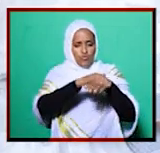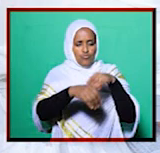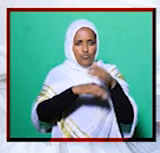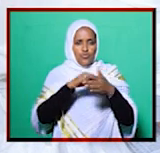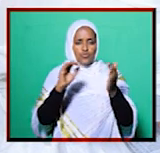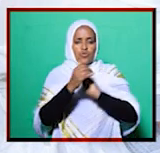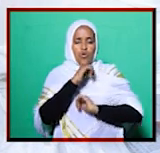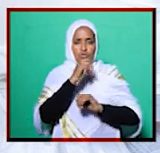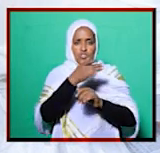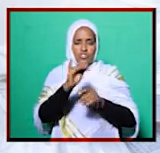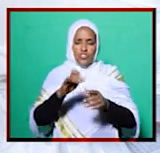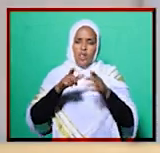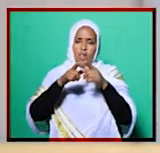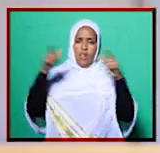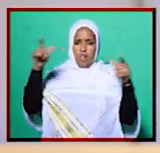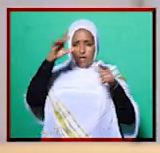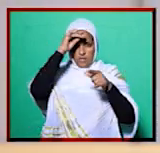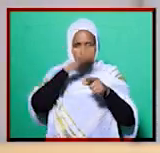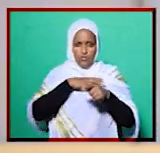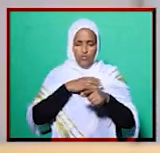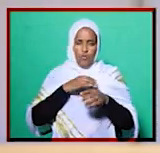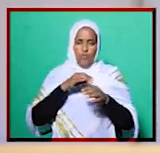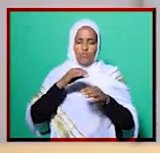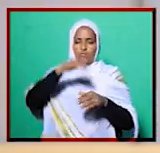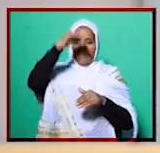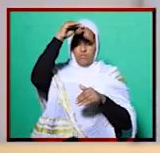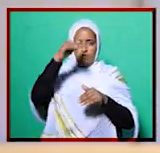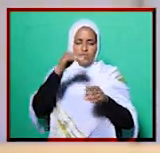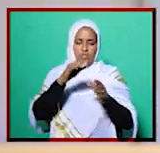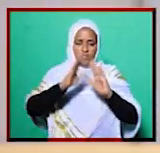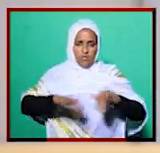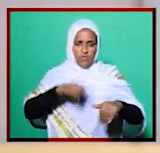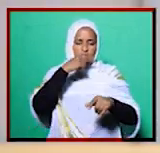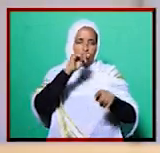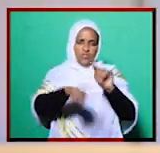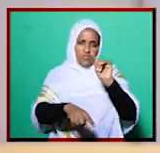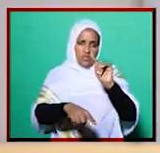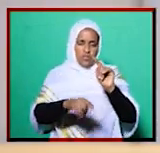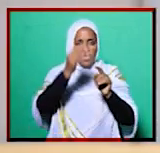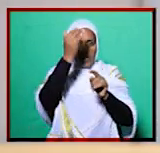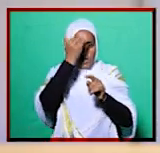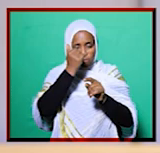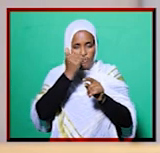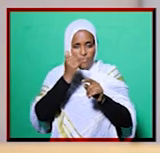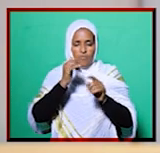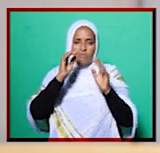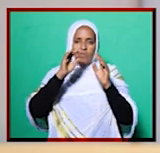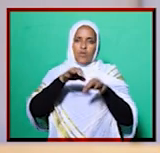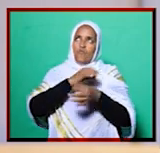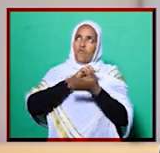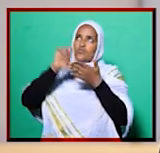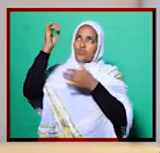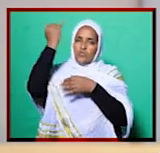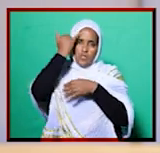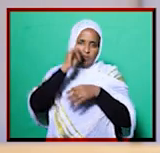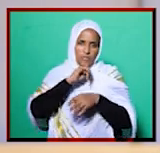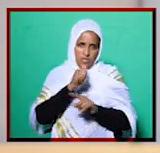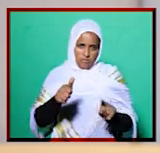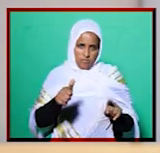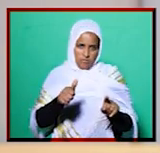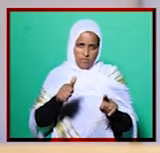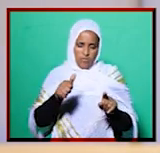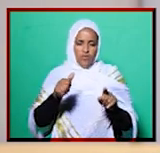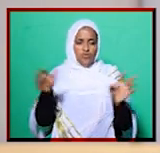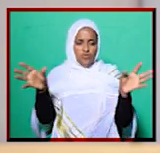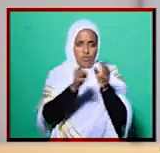ነገሩ ለትምህርት ምቹ እንዳይሆን እንጂ ትልቅ ያልነው ሰውም እዚህ መካከል ሰብሳቢ ያልነው ሰውም ይህ ፍረስ ቢባል አይቻልም። ለምን? ማፍረስ የመንፈስ ቅዱስ ሐሳብ